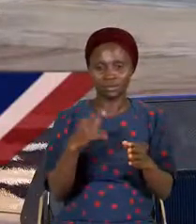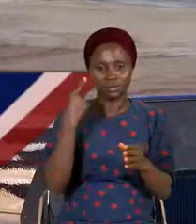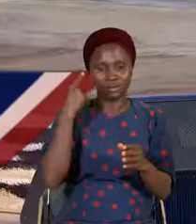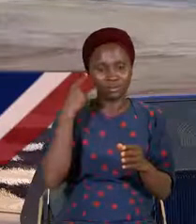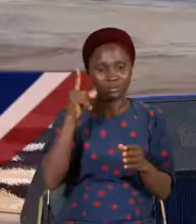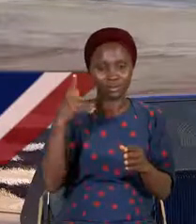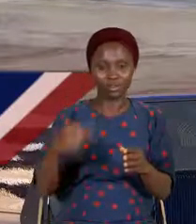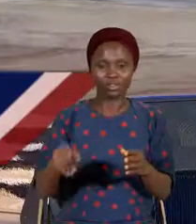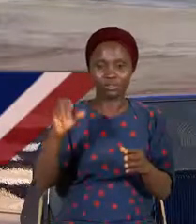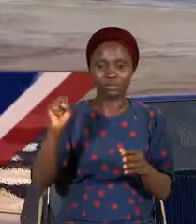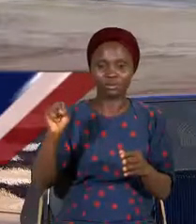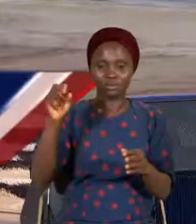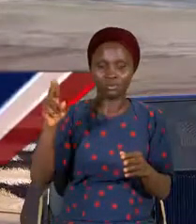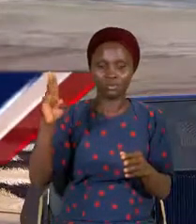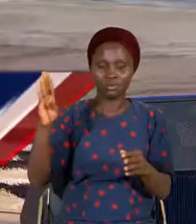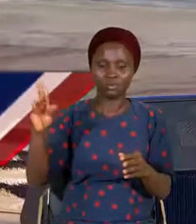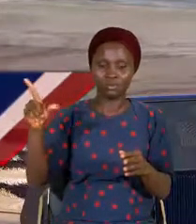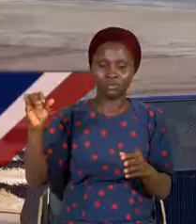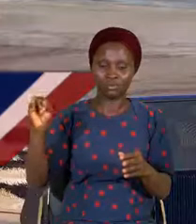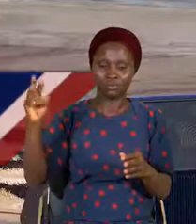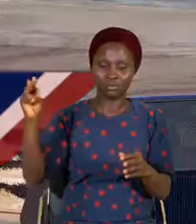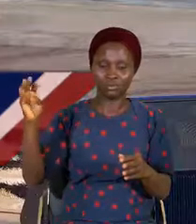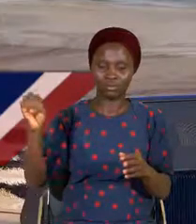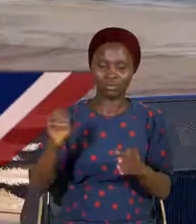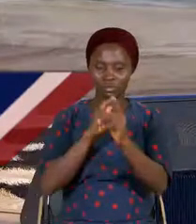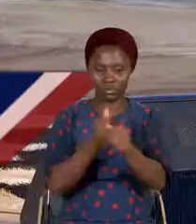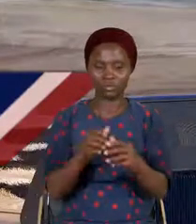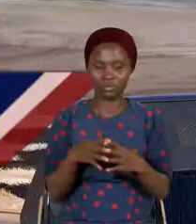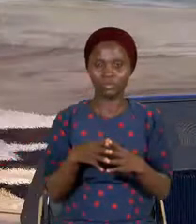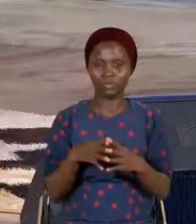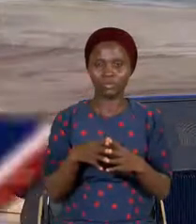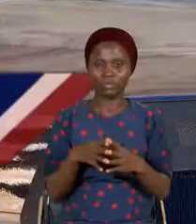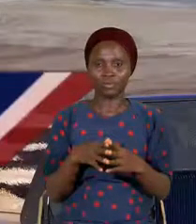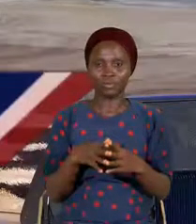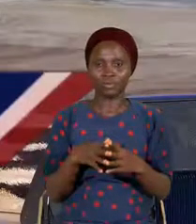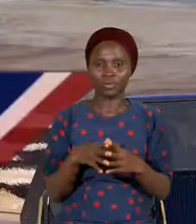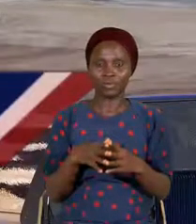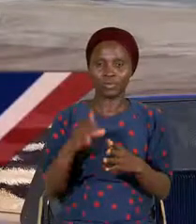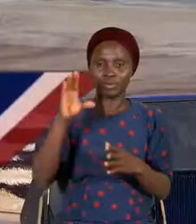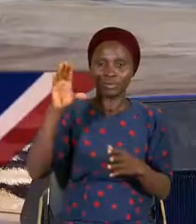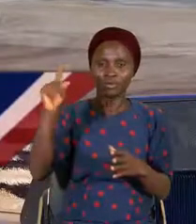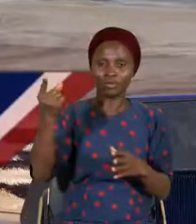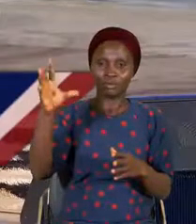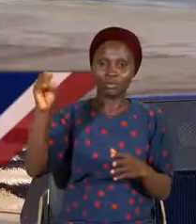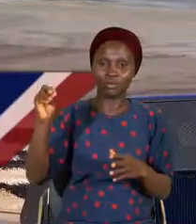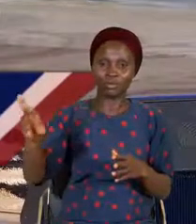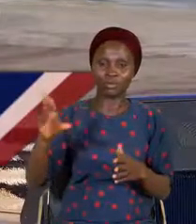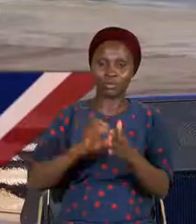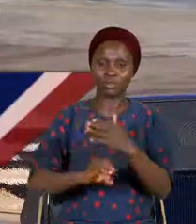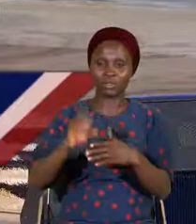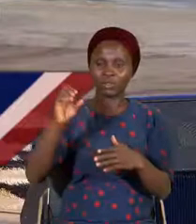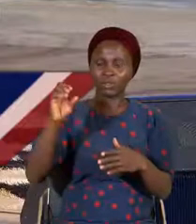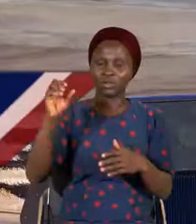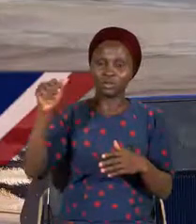sublime. L'obtention des directives pour le don sublime. 1 Corinthiens